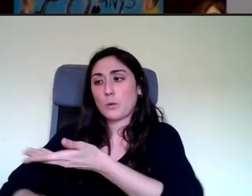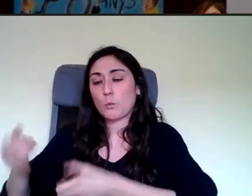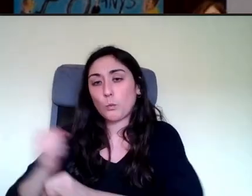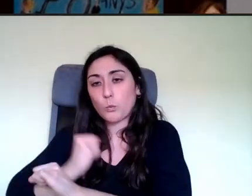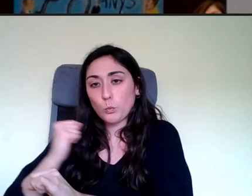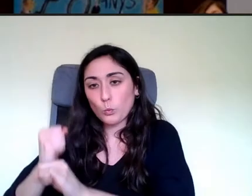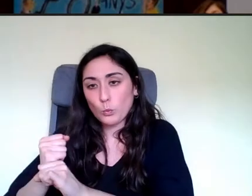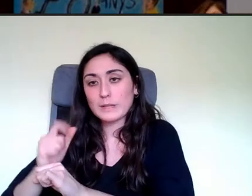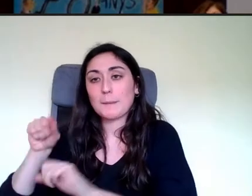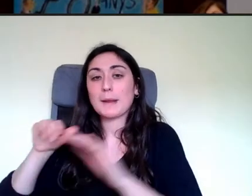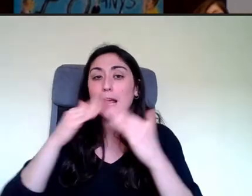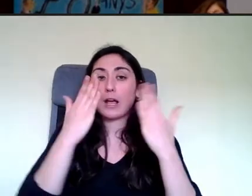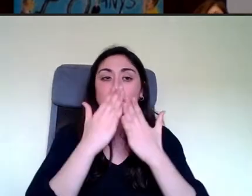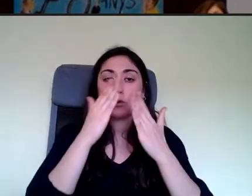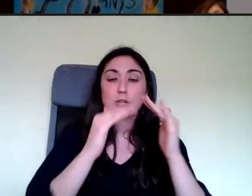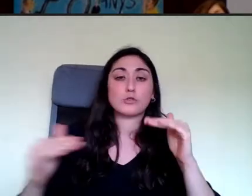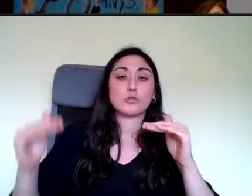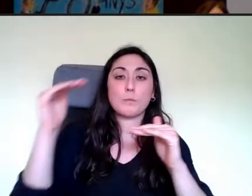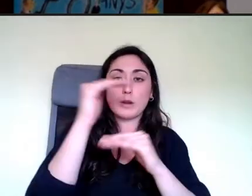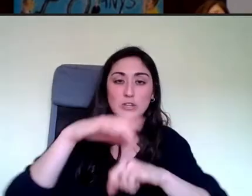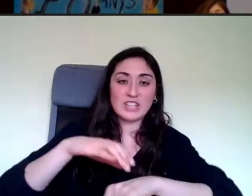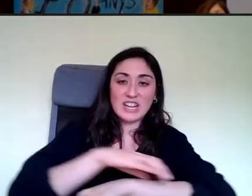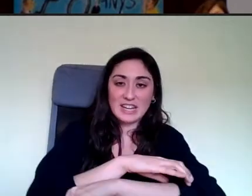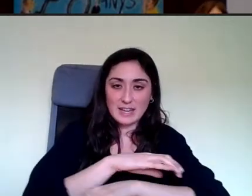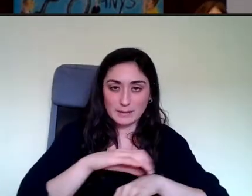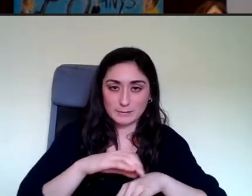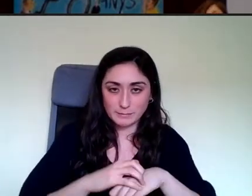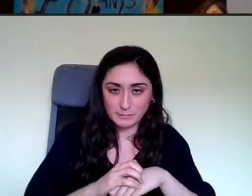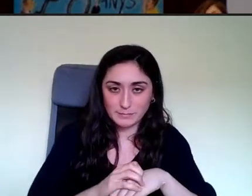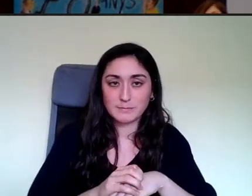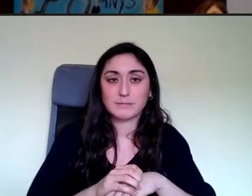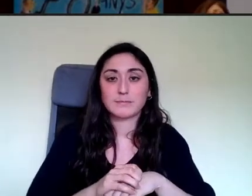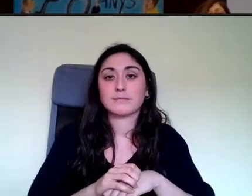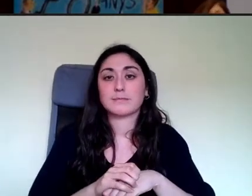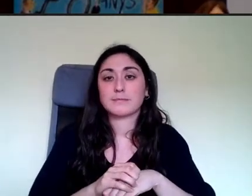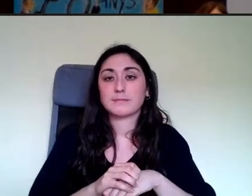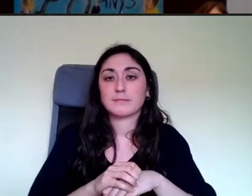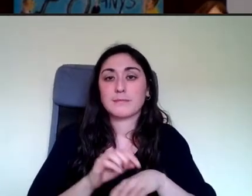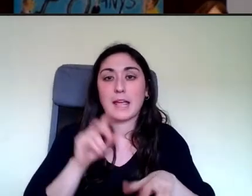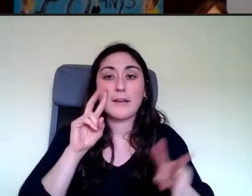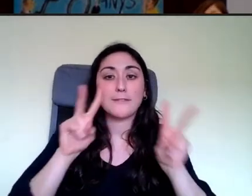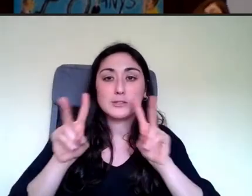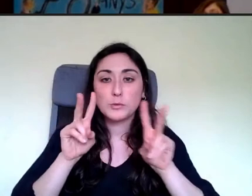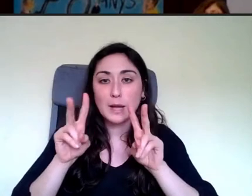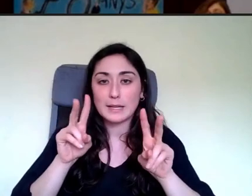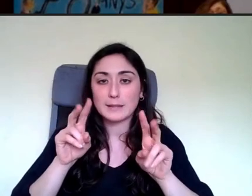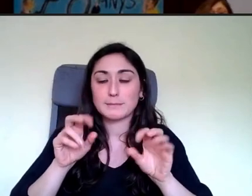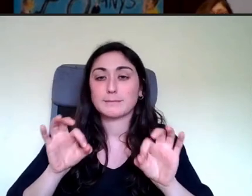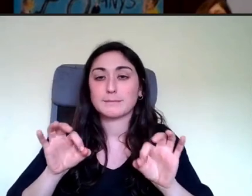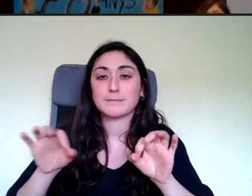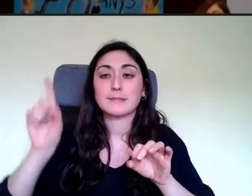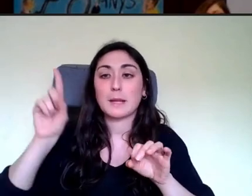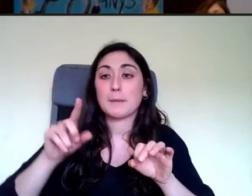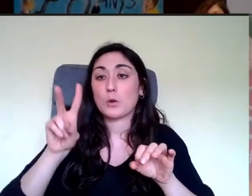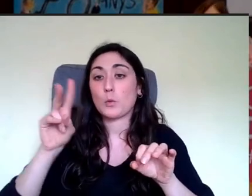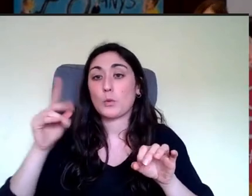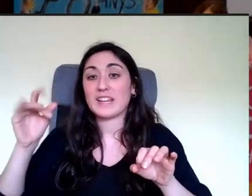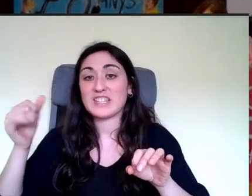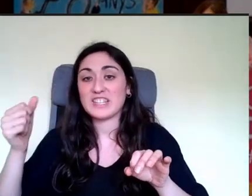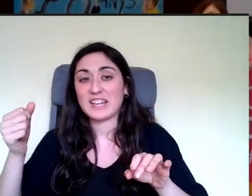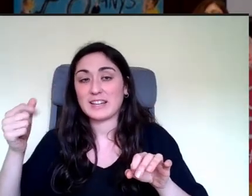l'Escola Superior d'Enginyeries Industrial, Aeroespacial i Audiovisual de Terrassa, la UPC de Terrassa, que és l'escenari des del